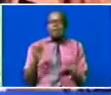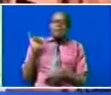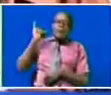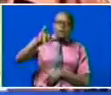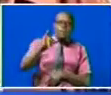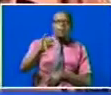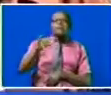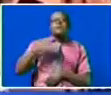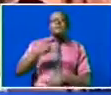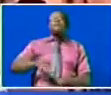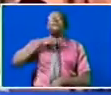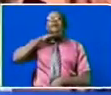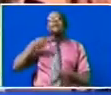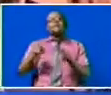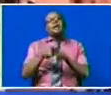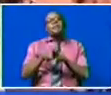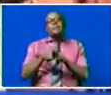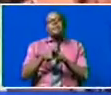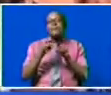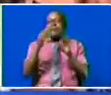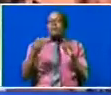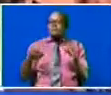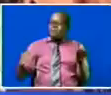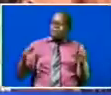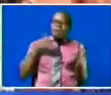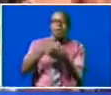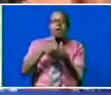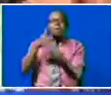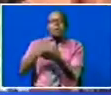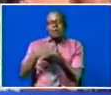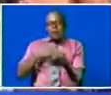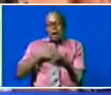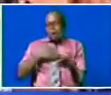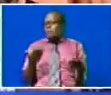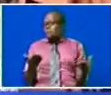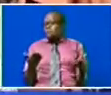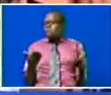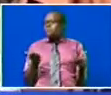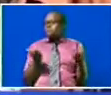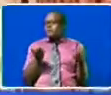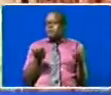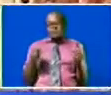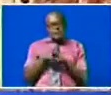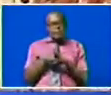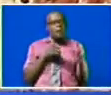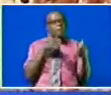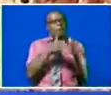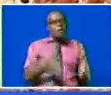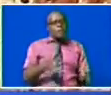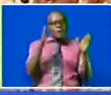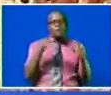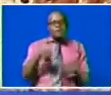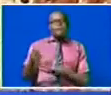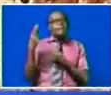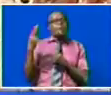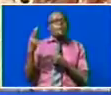pia inaua watu, hata barini inaua watu. Sasa kama inakufungwa mahali inaua watu, hata barabara wafunge, gari magari wasikimbie kwa barabara. Lakini hawajakata